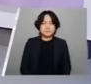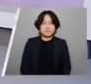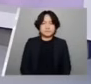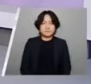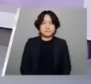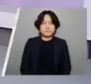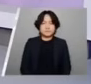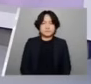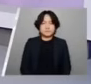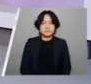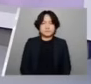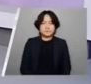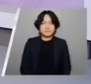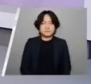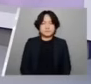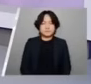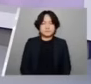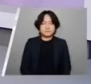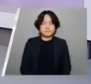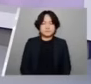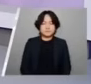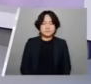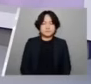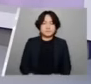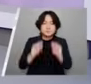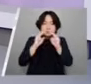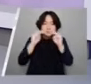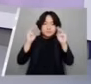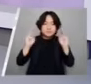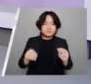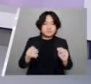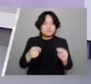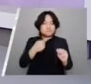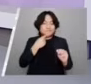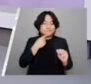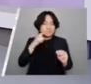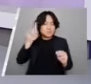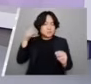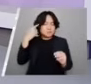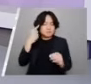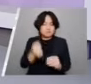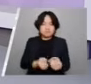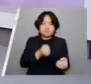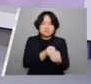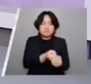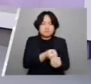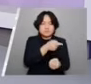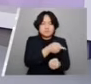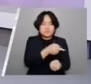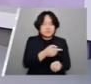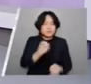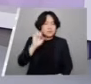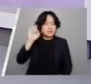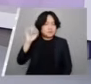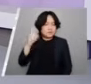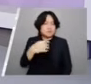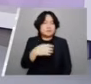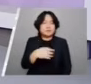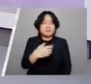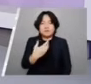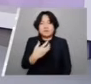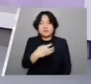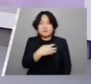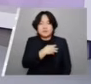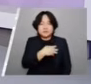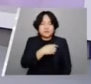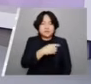Suportado raw ng palasyo ang paghahain ng mga kasong kriminal at administratibo kay dating Napocom Commissioner Edilberto Leonardo. Si Leonardo